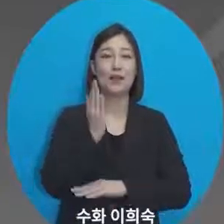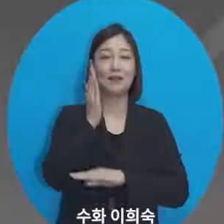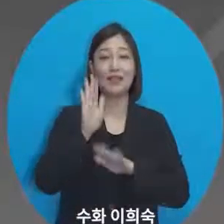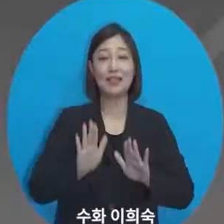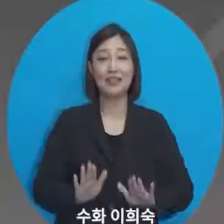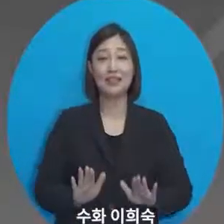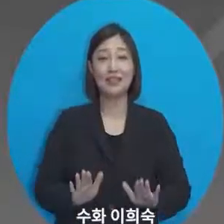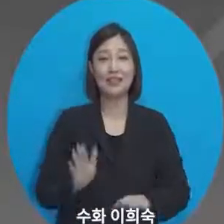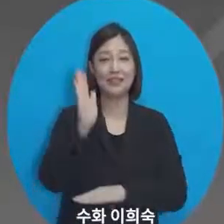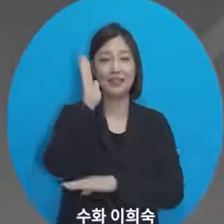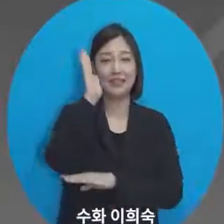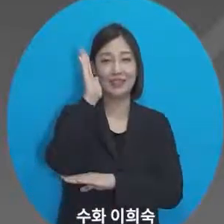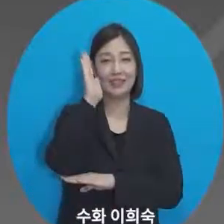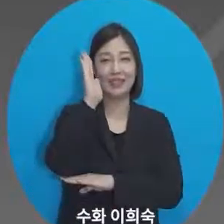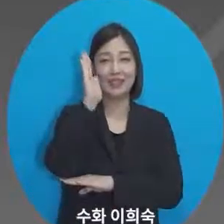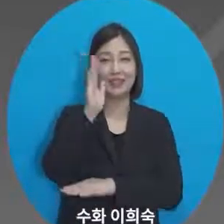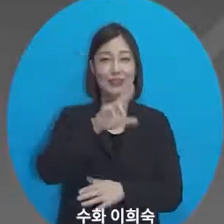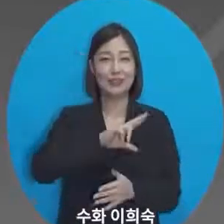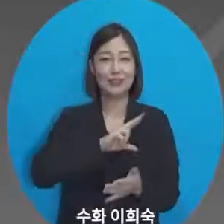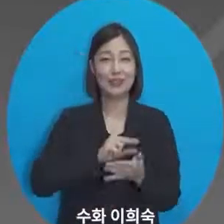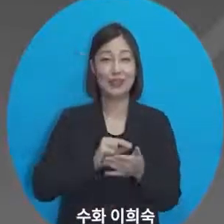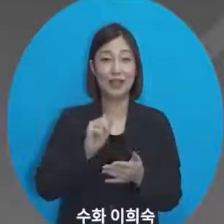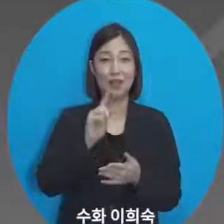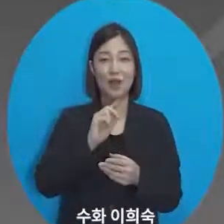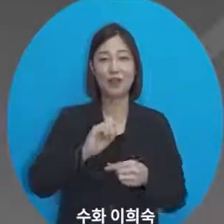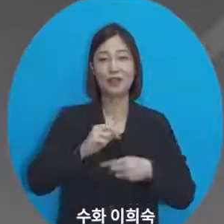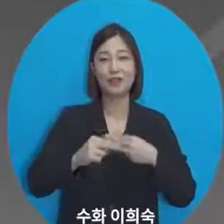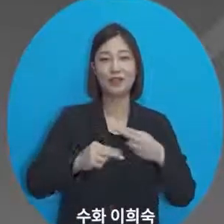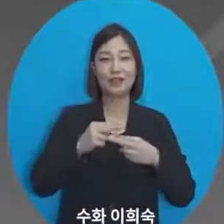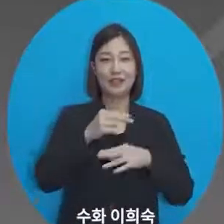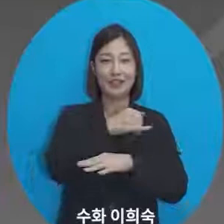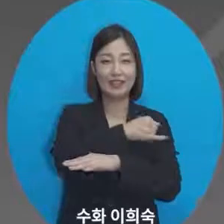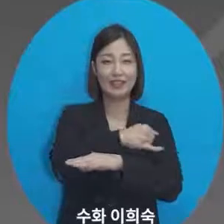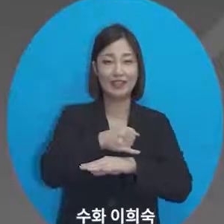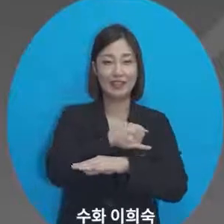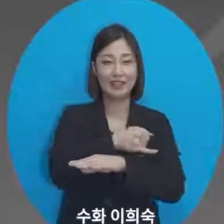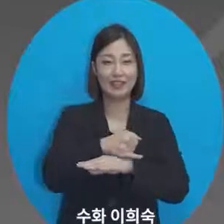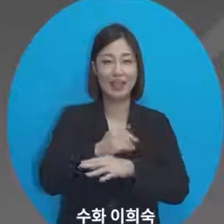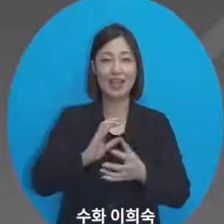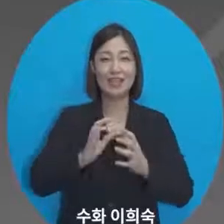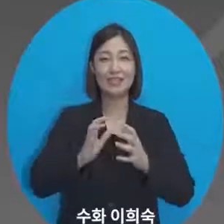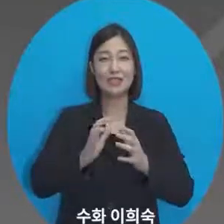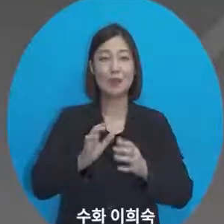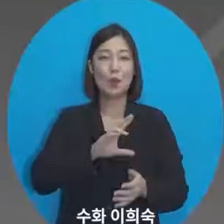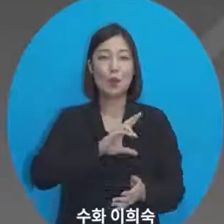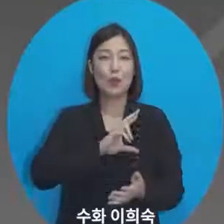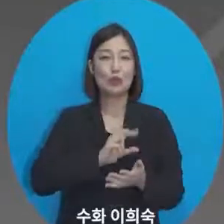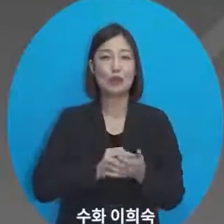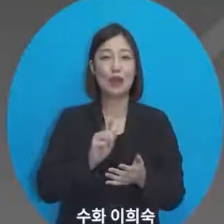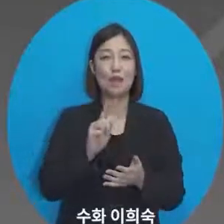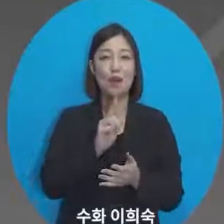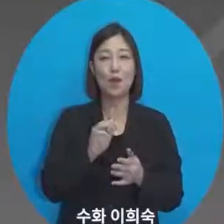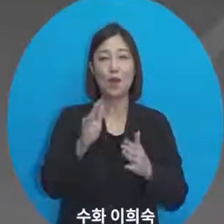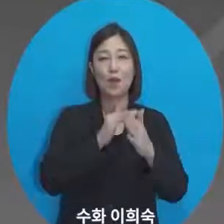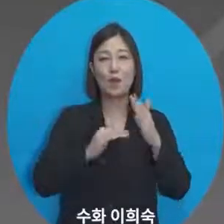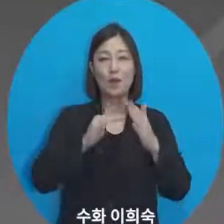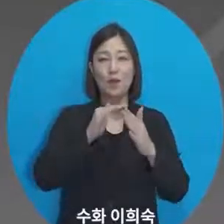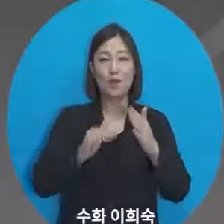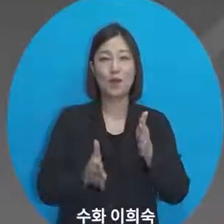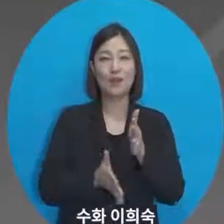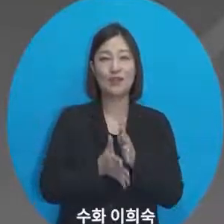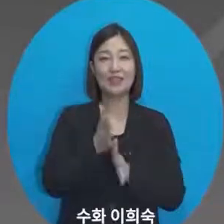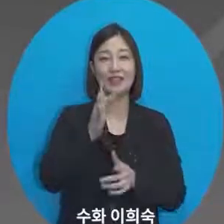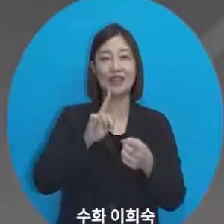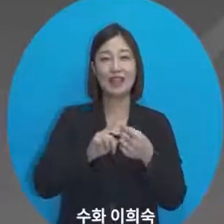말씀드릴 내용은 유니버셜 디자인 심포지움의 한 주제인 유니버셜 디자인이 적용된 공공시설의 모범